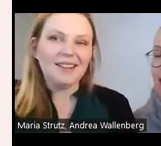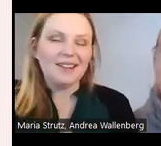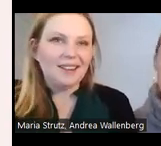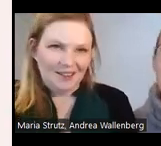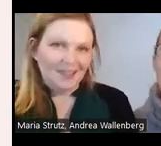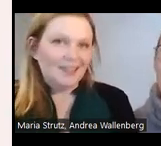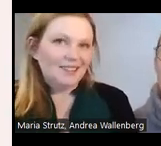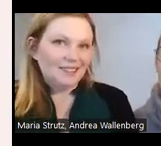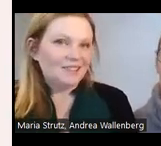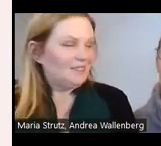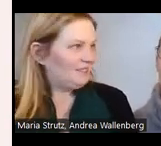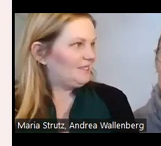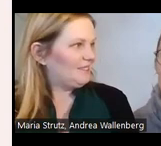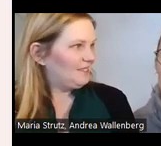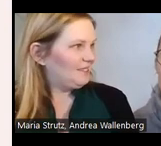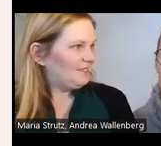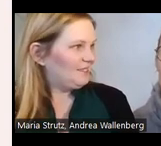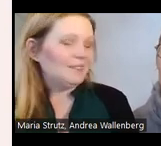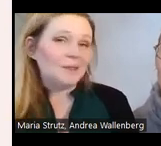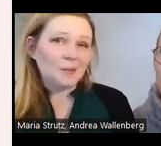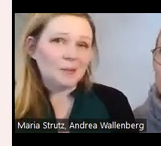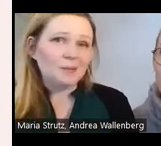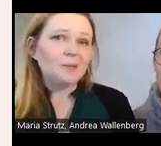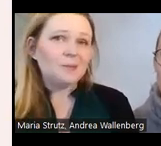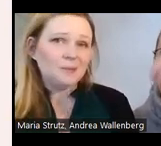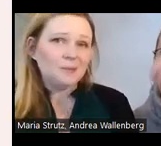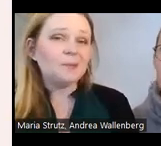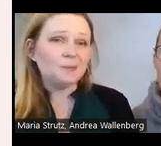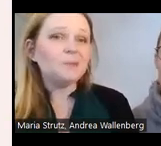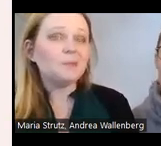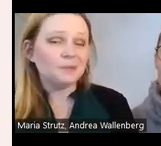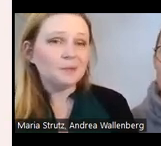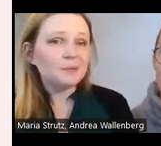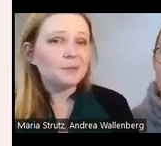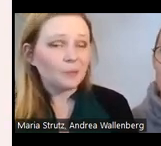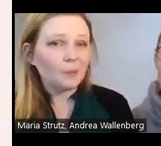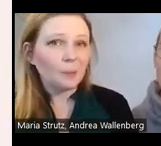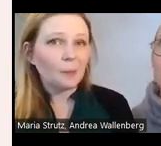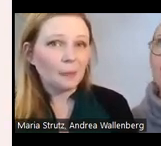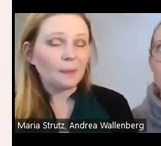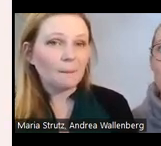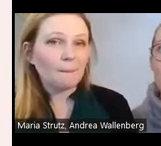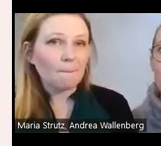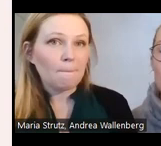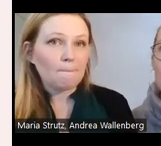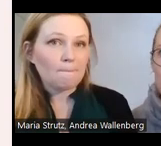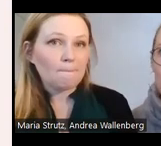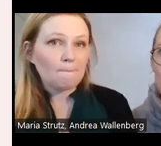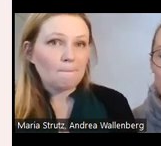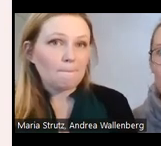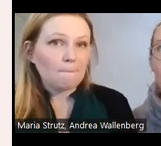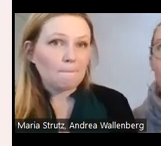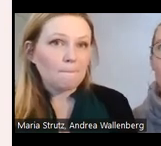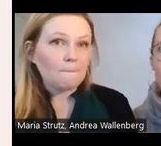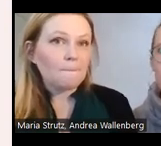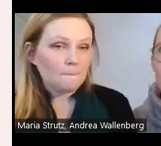lekt. Så här. Men jag hörde att ni var i skogen. Vad hände då? Och då liksom hjälper vi barnet att förflytta sig tillbaka till just